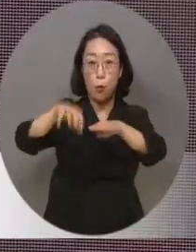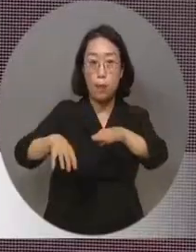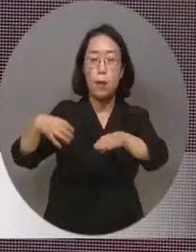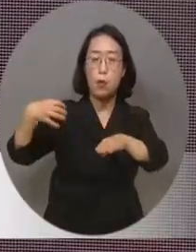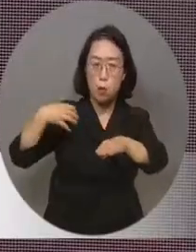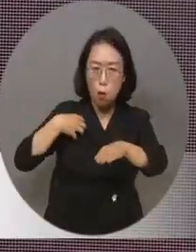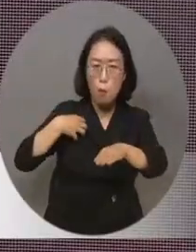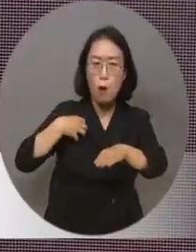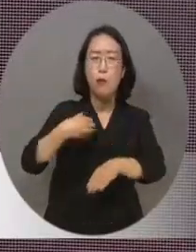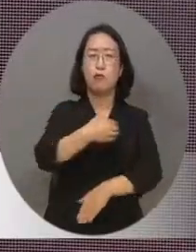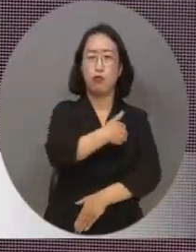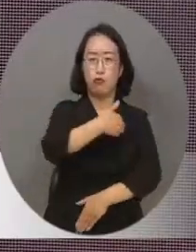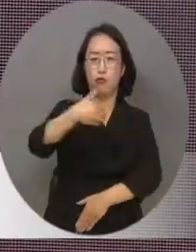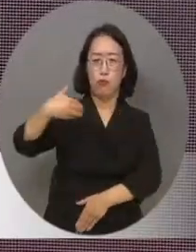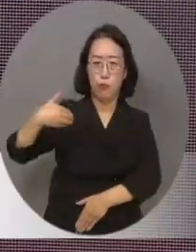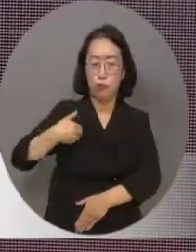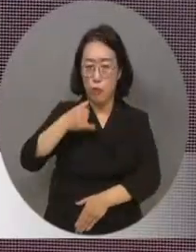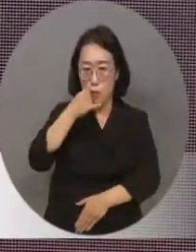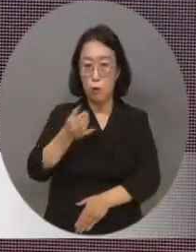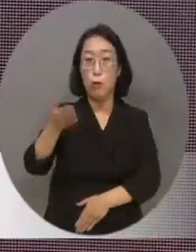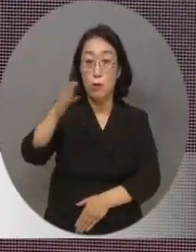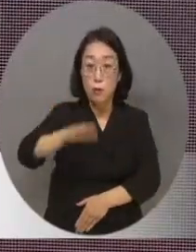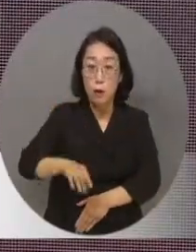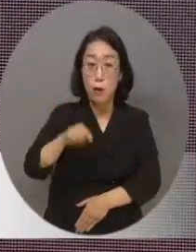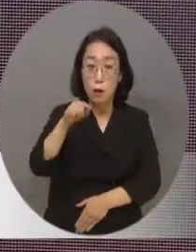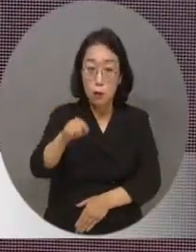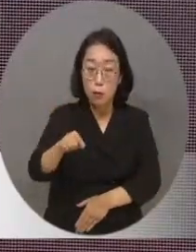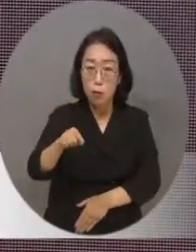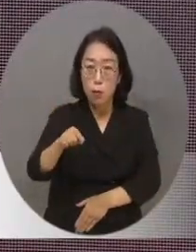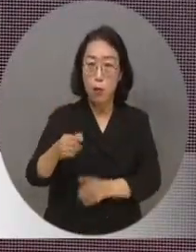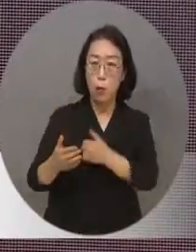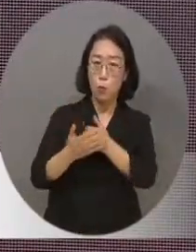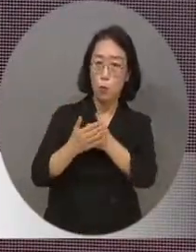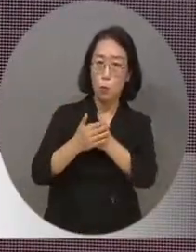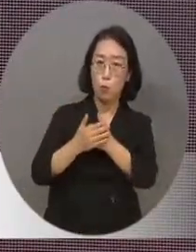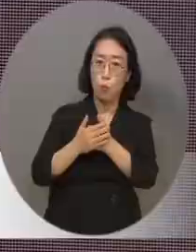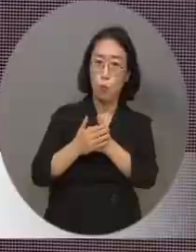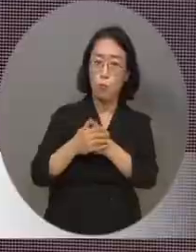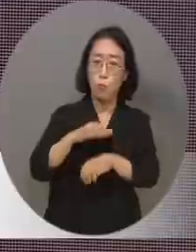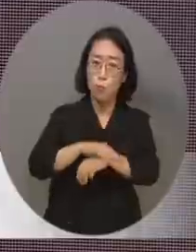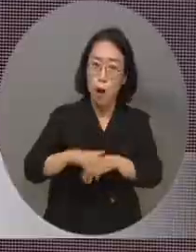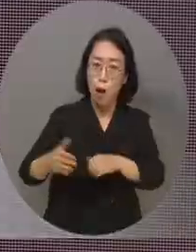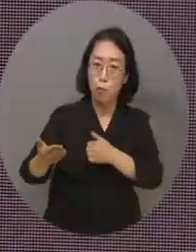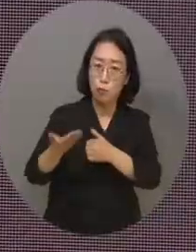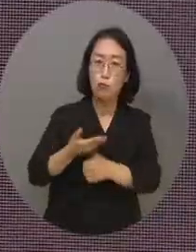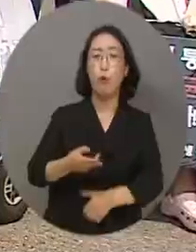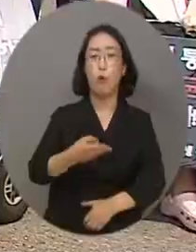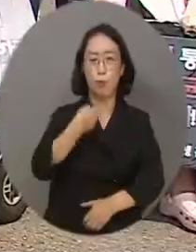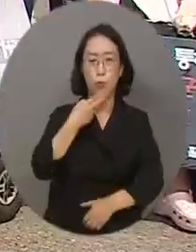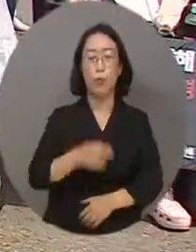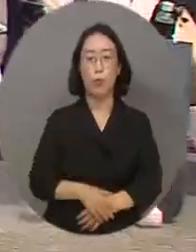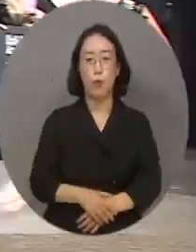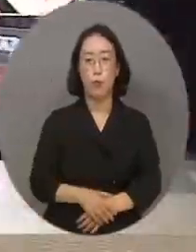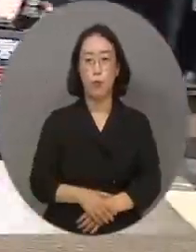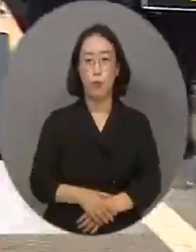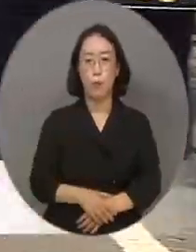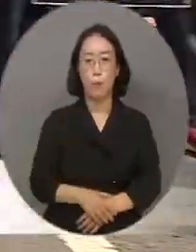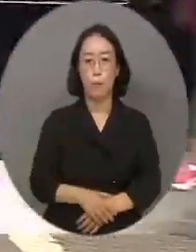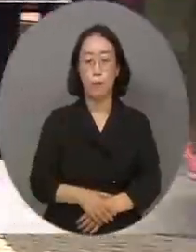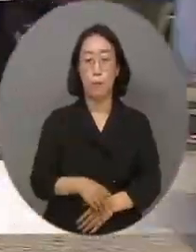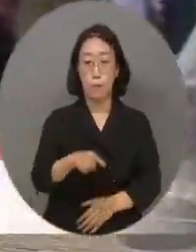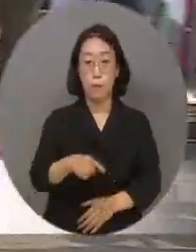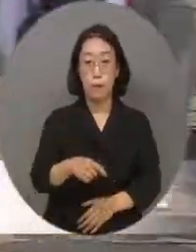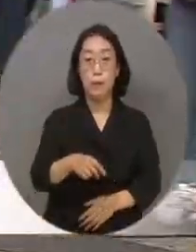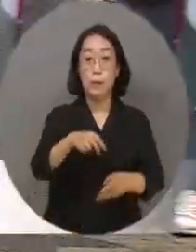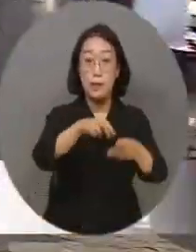역할을 해왔습니다. 하지만 그에 따른 지위와 권한은 따라오지 않고 있습니다. 한자연은